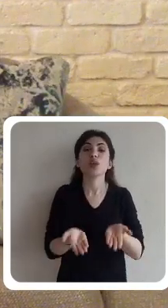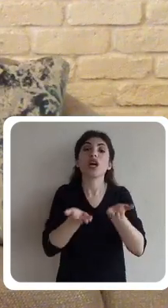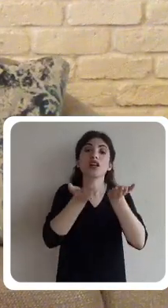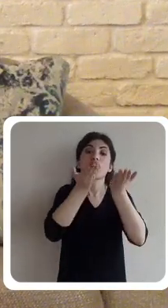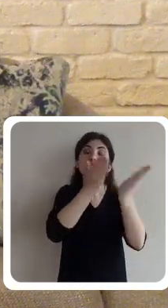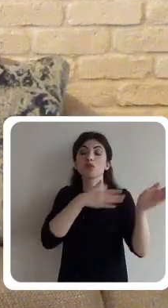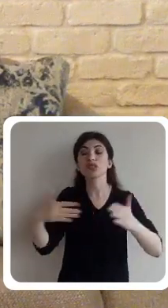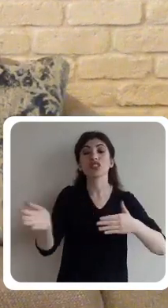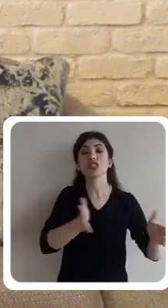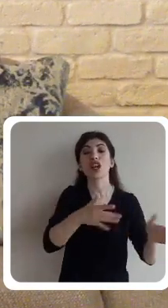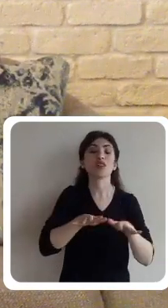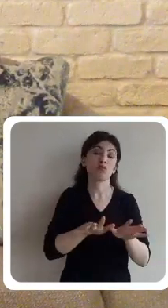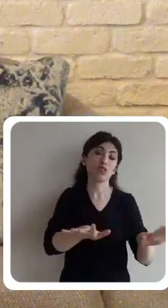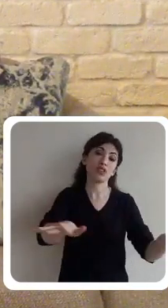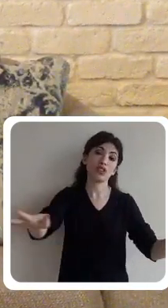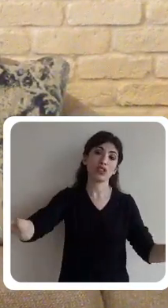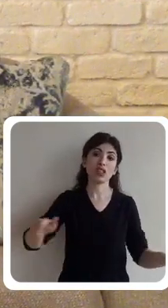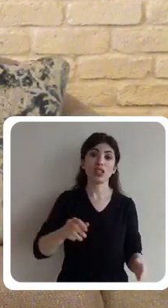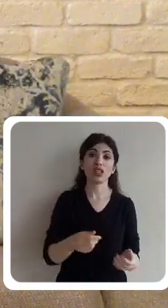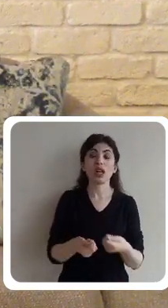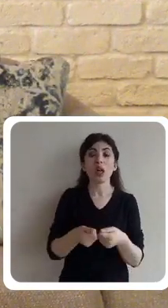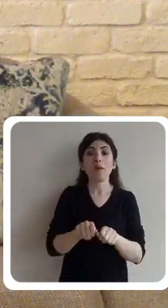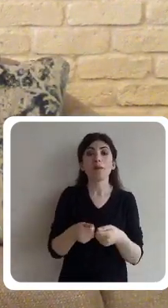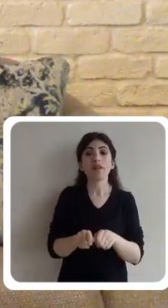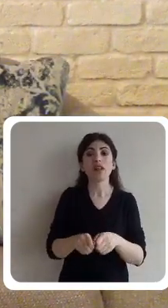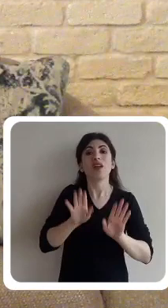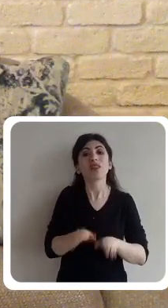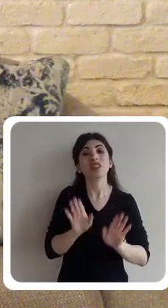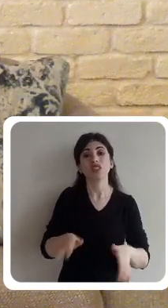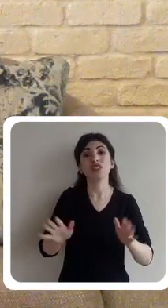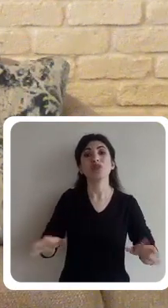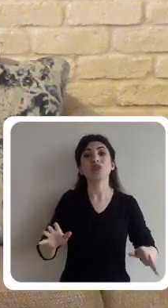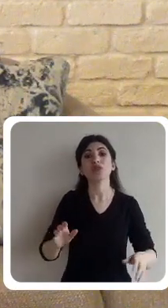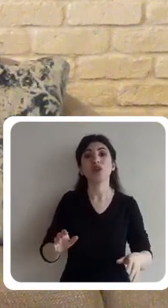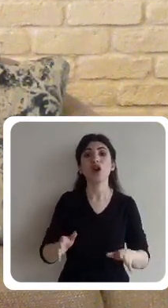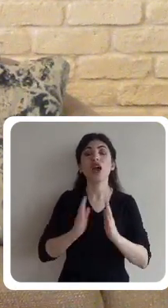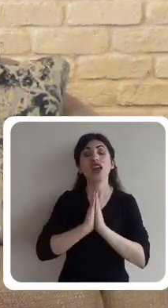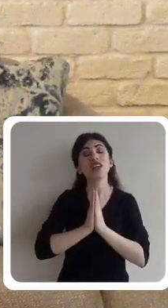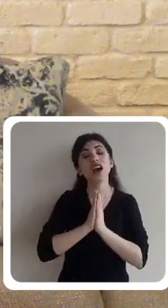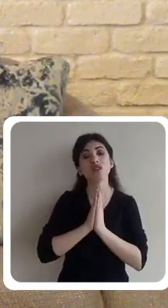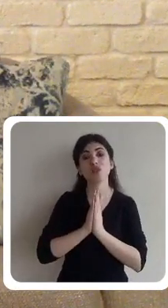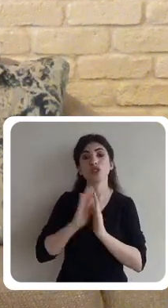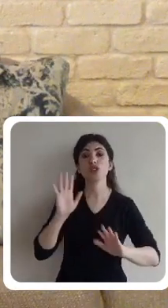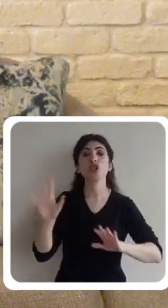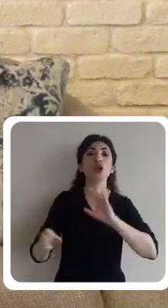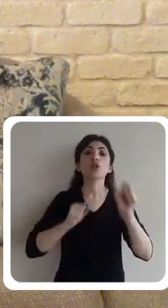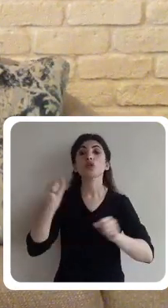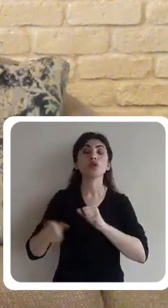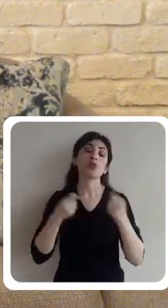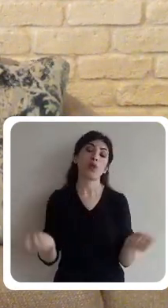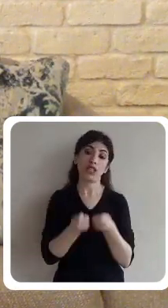sular çağıldamış, akmış. Bit hatun debeleniyor, var gücüyle